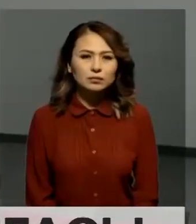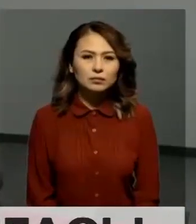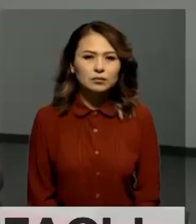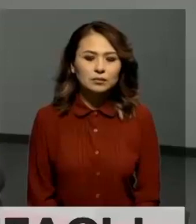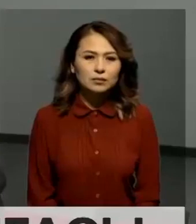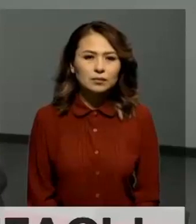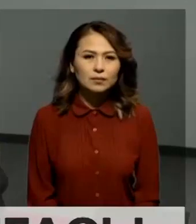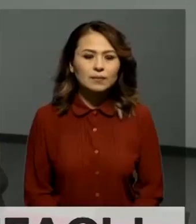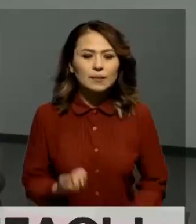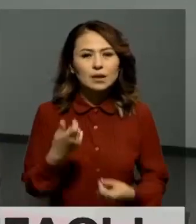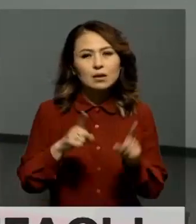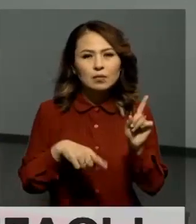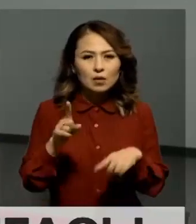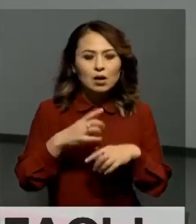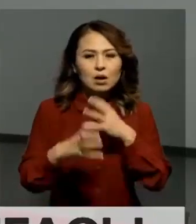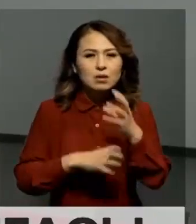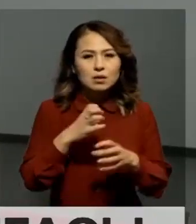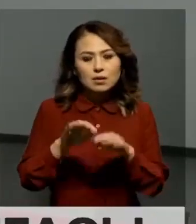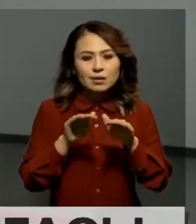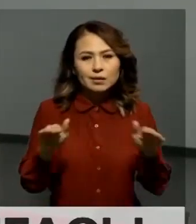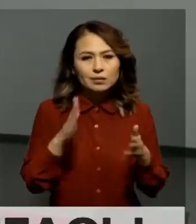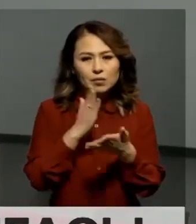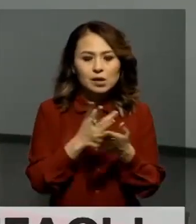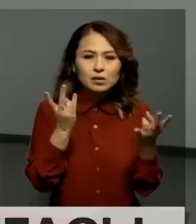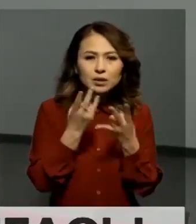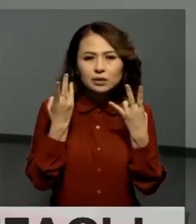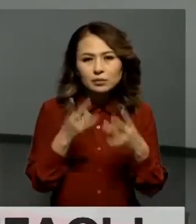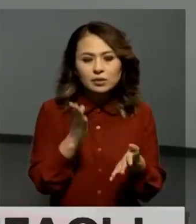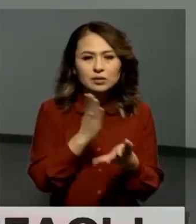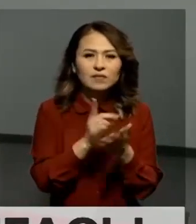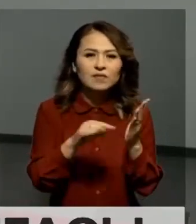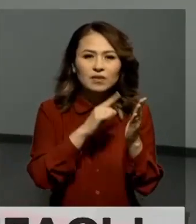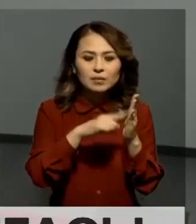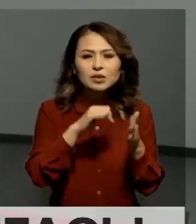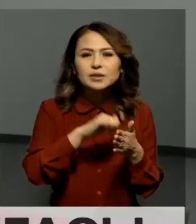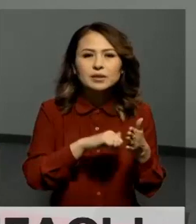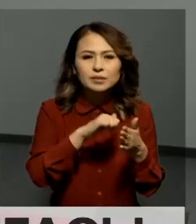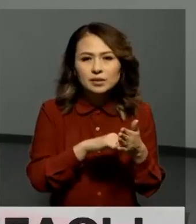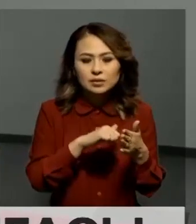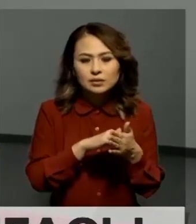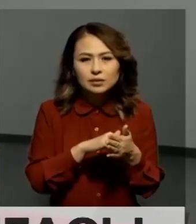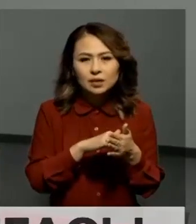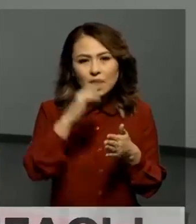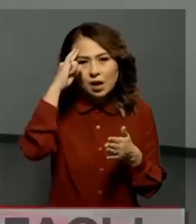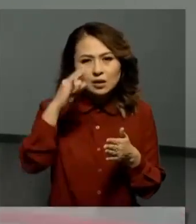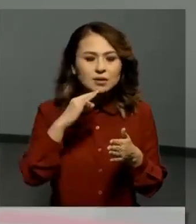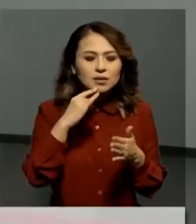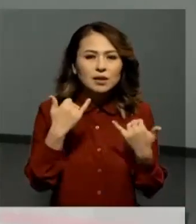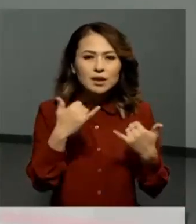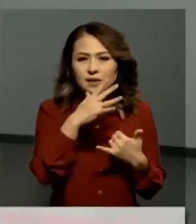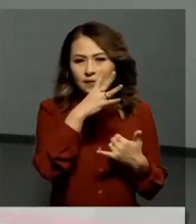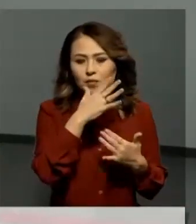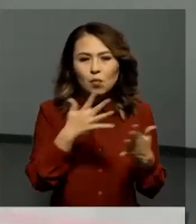Кейбір халықаралық рейтингтер бар. Керек-керек емес дегенде сұрақтар туындайды ол Қазақстан үшін. Себебі Қазақстанның қазіргі